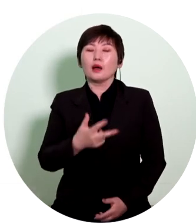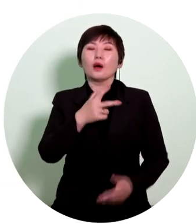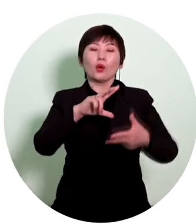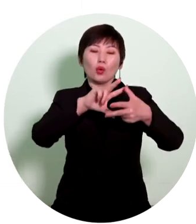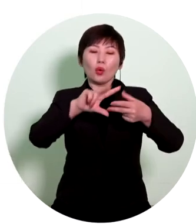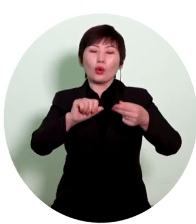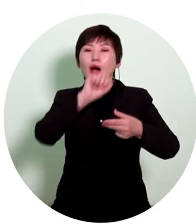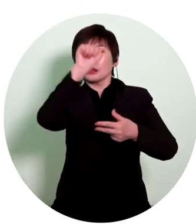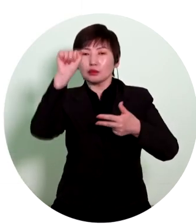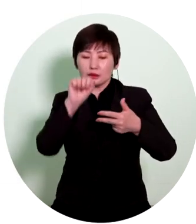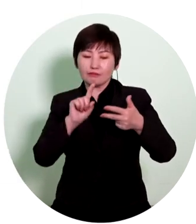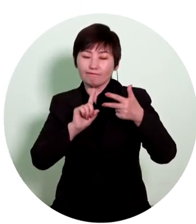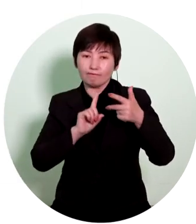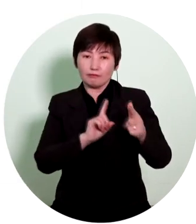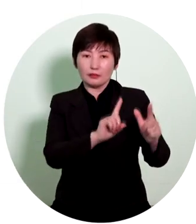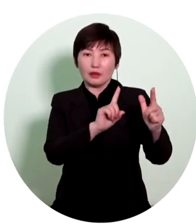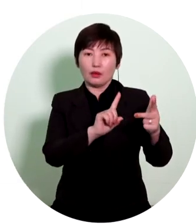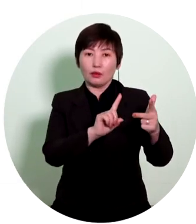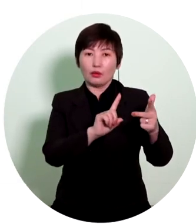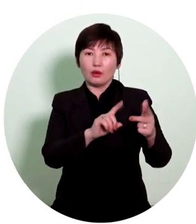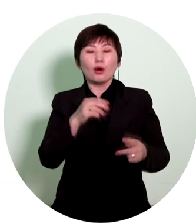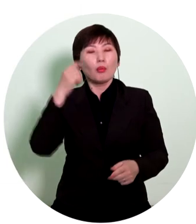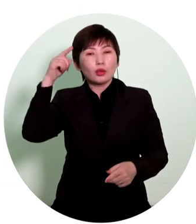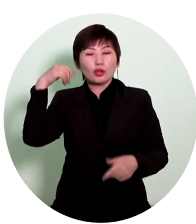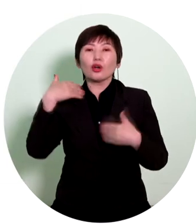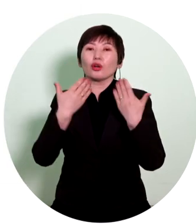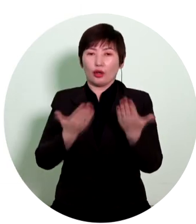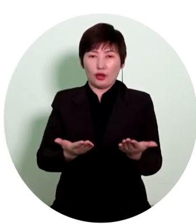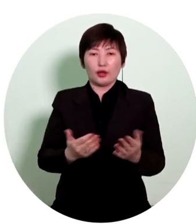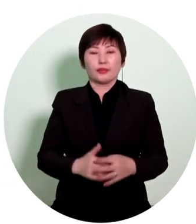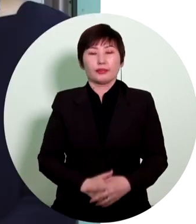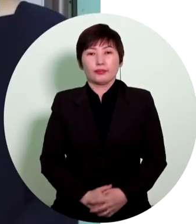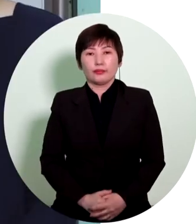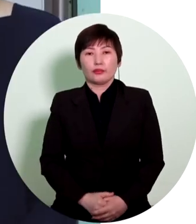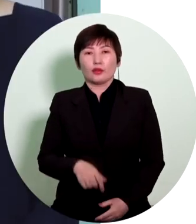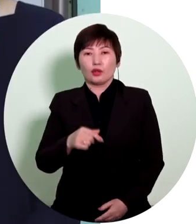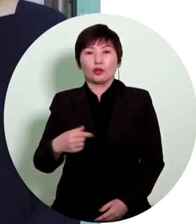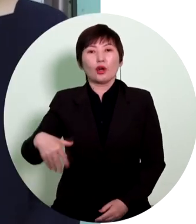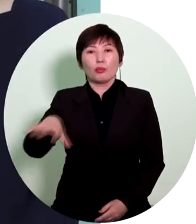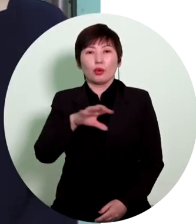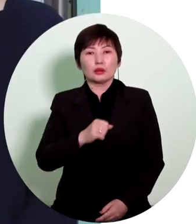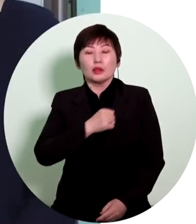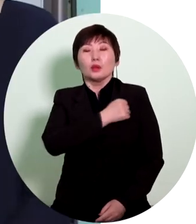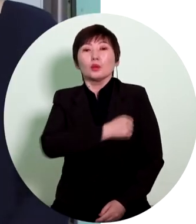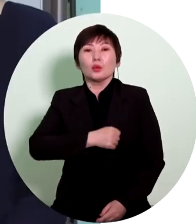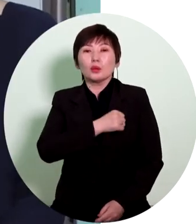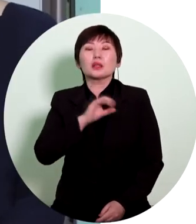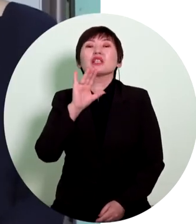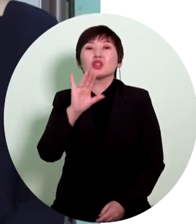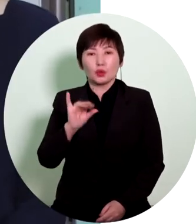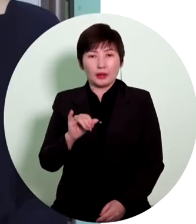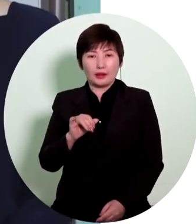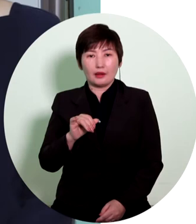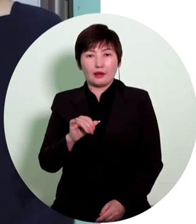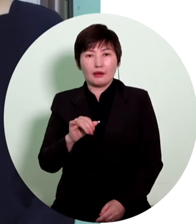гурван асуултын дагуу хүүхдүүдээ та бүхэн дор бүрнээ бодно тунгаасан байхаа. Одоо бүгдээрээ уур бухимдал гэж ер нь юуг хэлэх